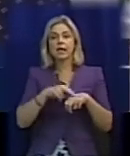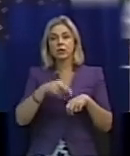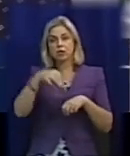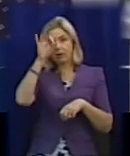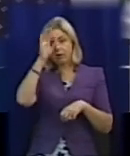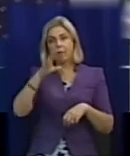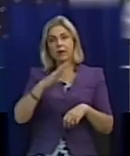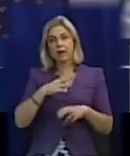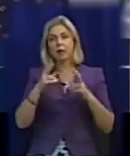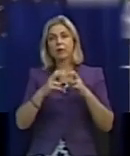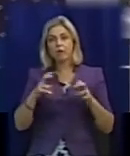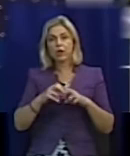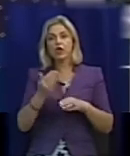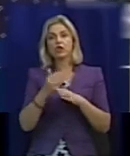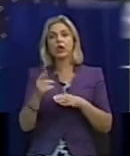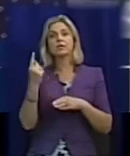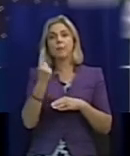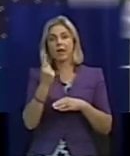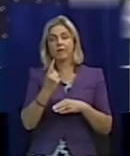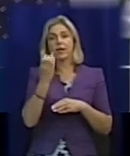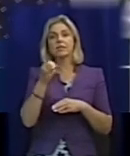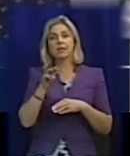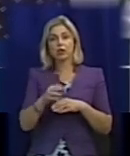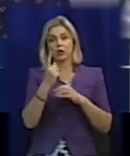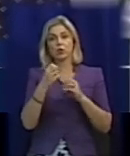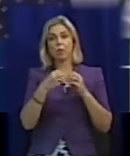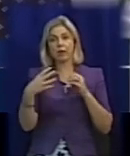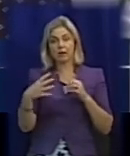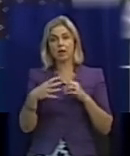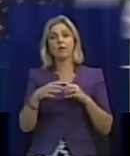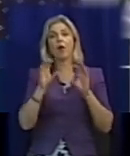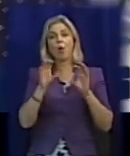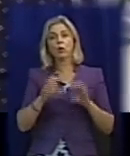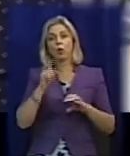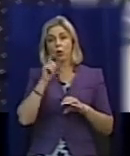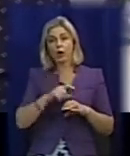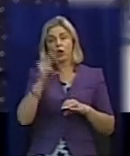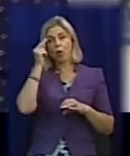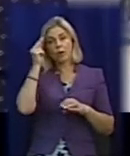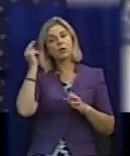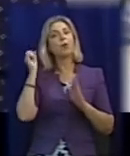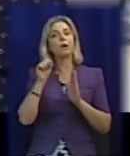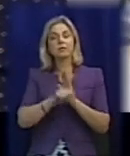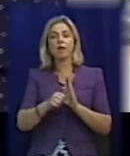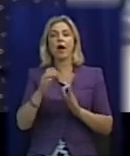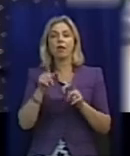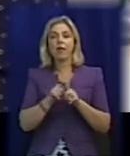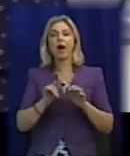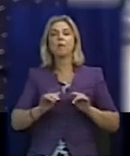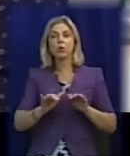за частиною 1 статті 115 Кримінального кодексу України «Умисне вбивство». Так вимагає процедура у разі